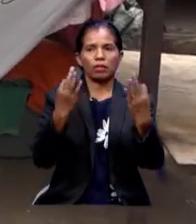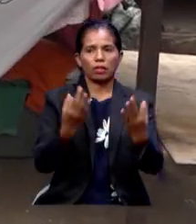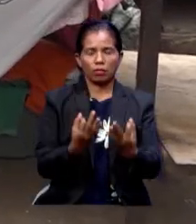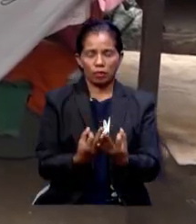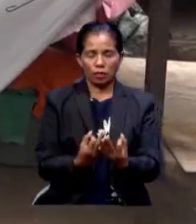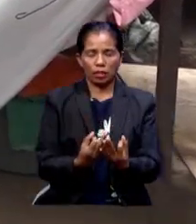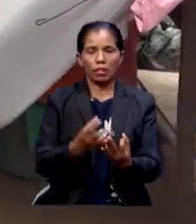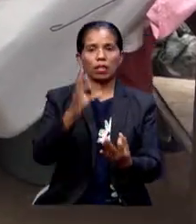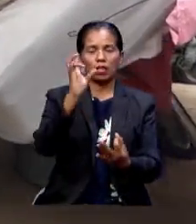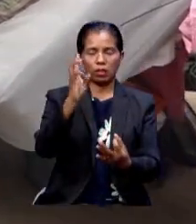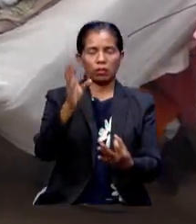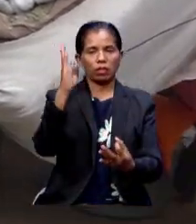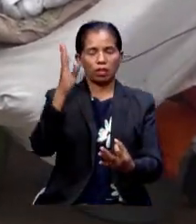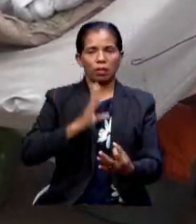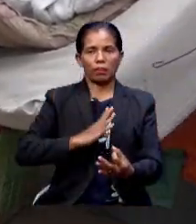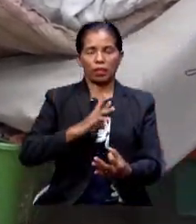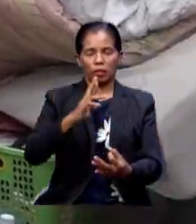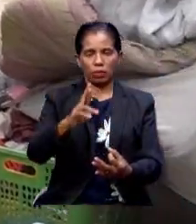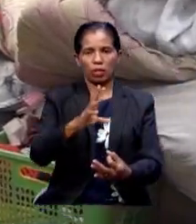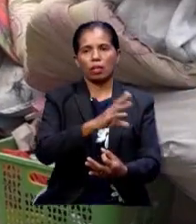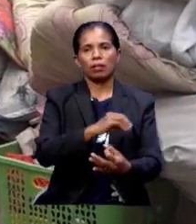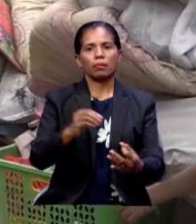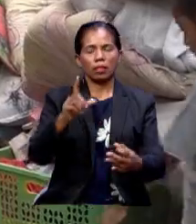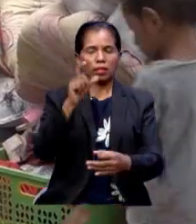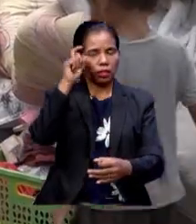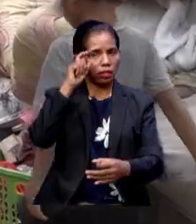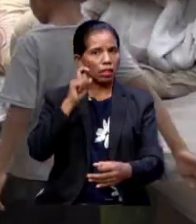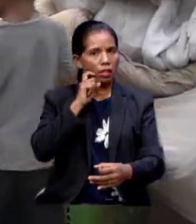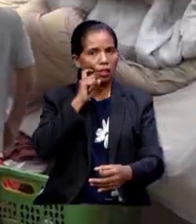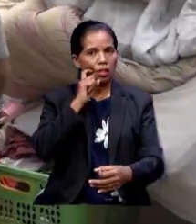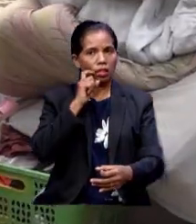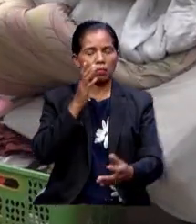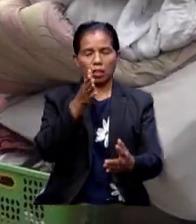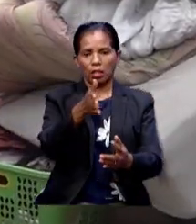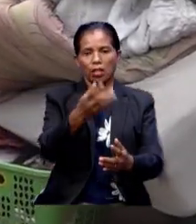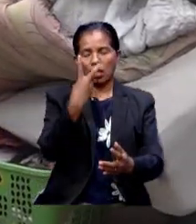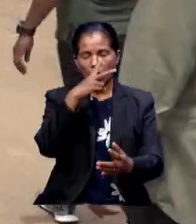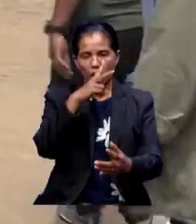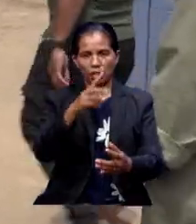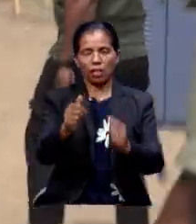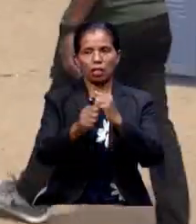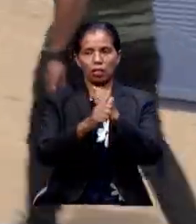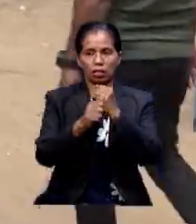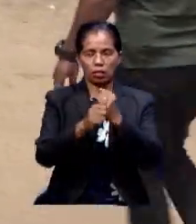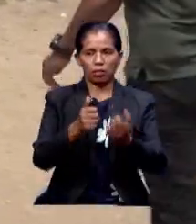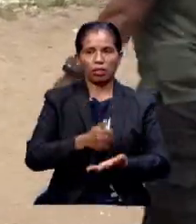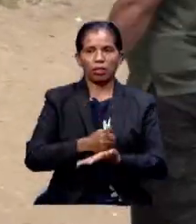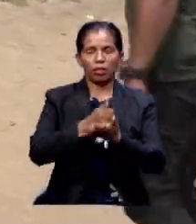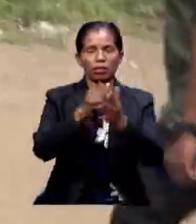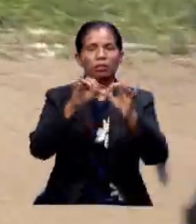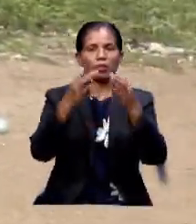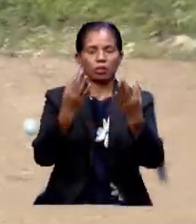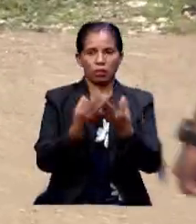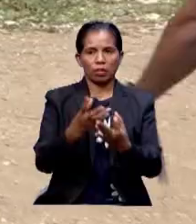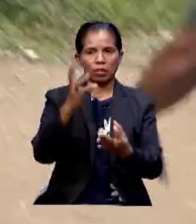umakain hitu ia bekusi mai be lider nasional Kairala Sanana Guzmão tun direita hodi halo asaun solidaridade bu umakain hitu